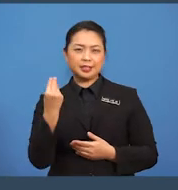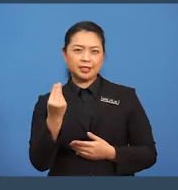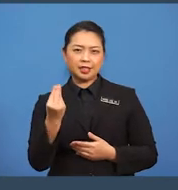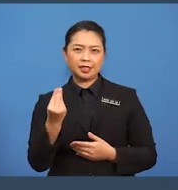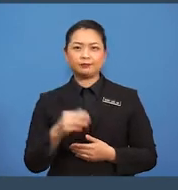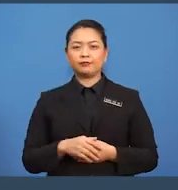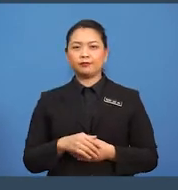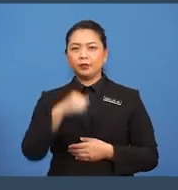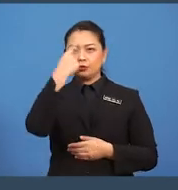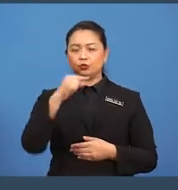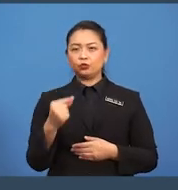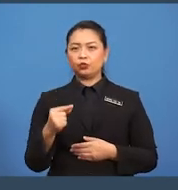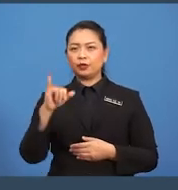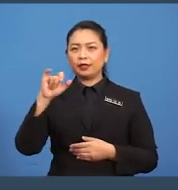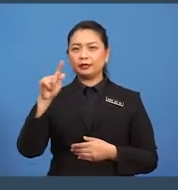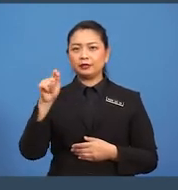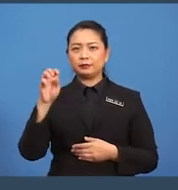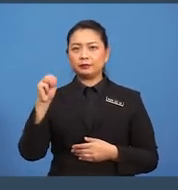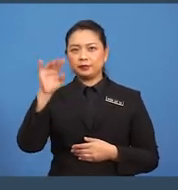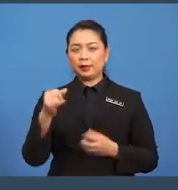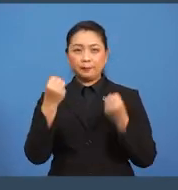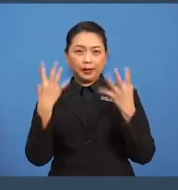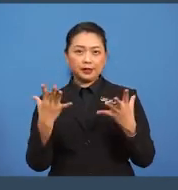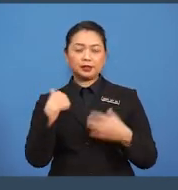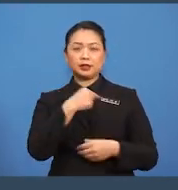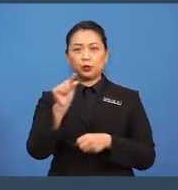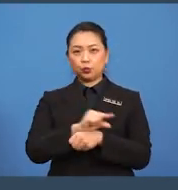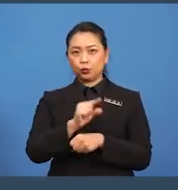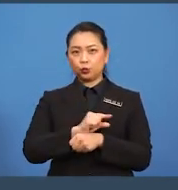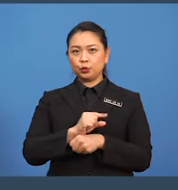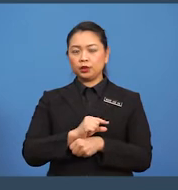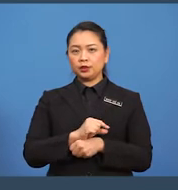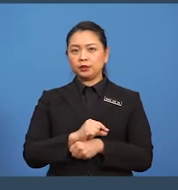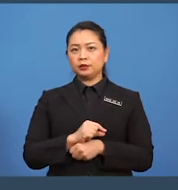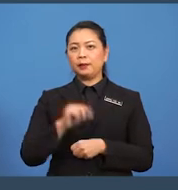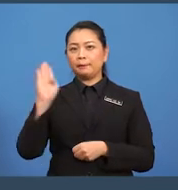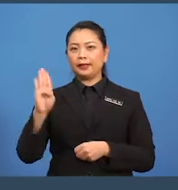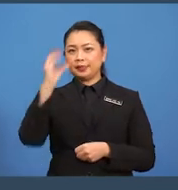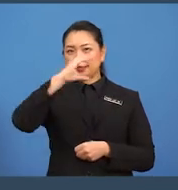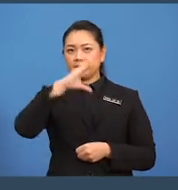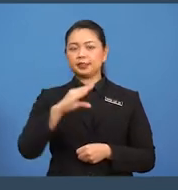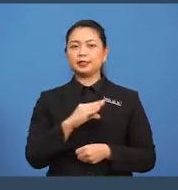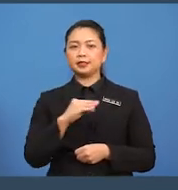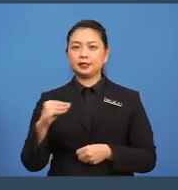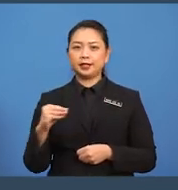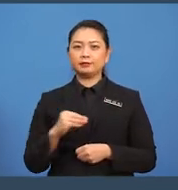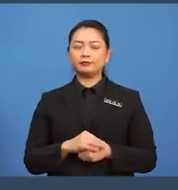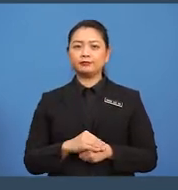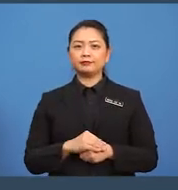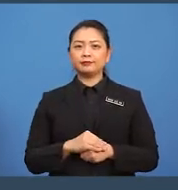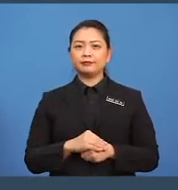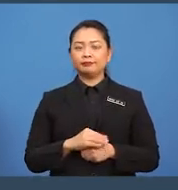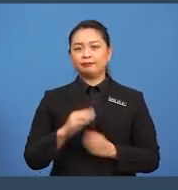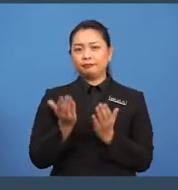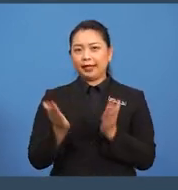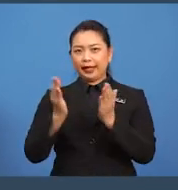sedikit, untuk senarai item yang banyak, kita gunakan kaedah carian binary search dan isihan